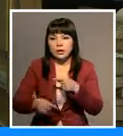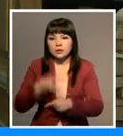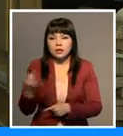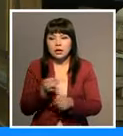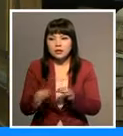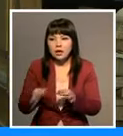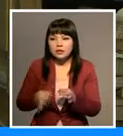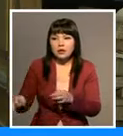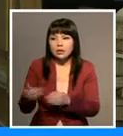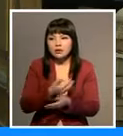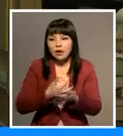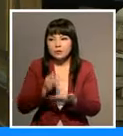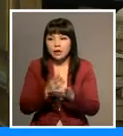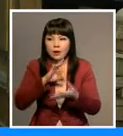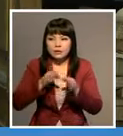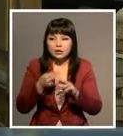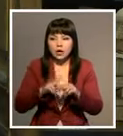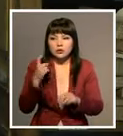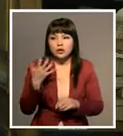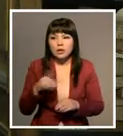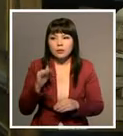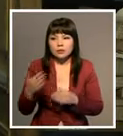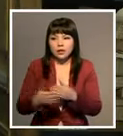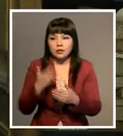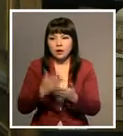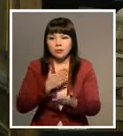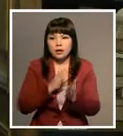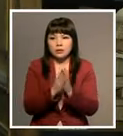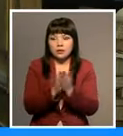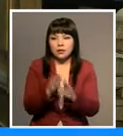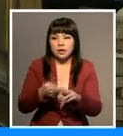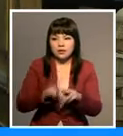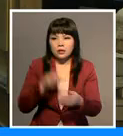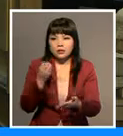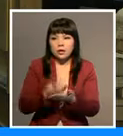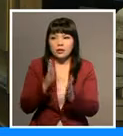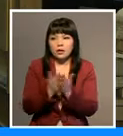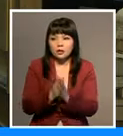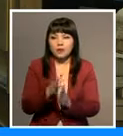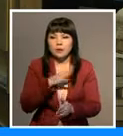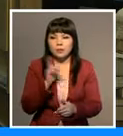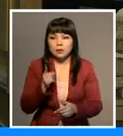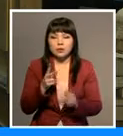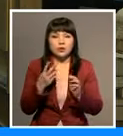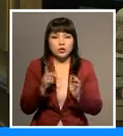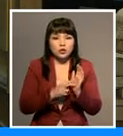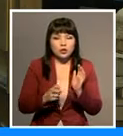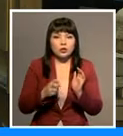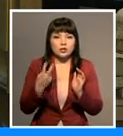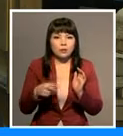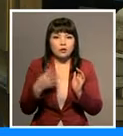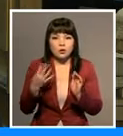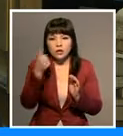Әлемнің әр түкпірінен жиналған құнды жазбалардың жалпы саны 150 мыңнан асады. Мәселен, менің қолымдағы мына бір құнды кітап 1724 жылы